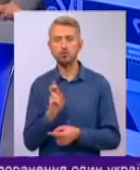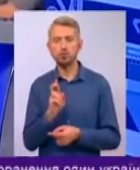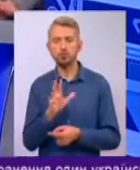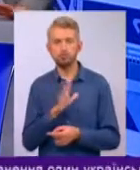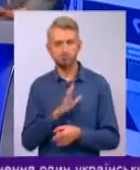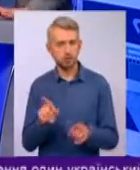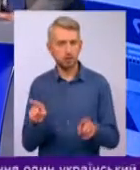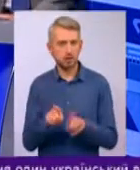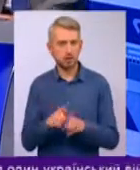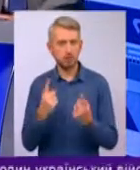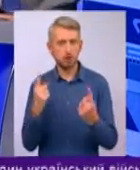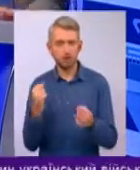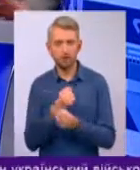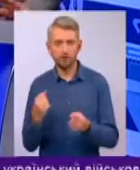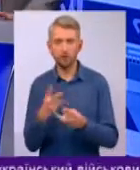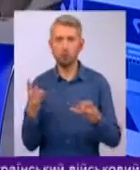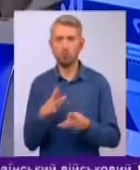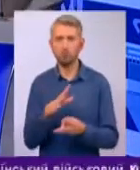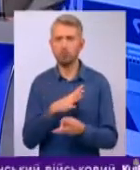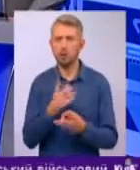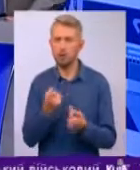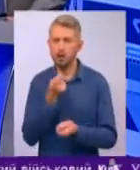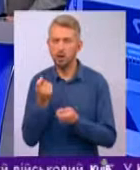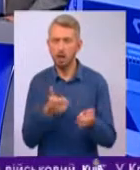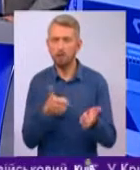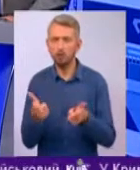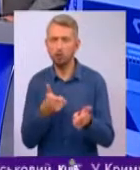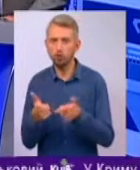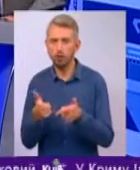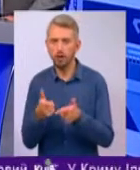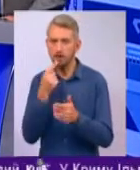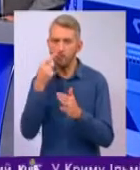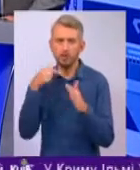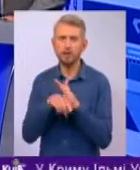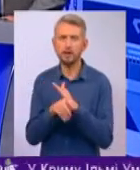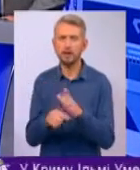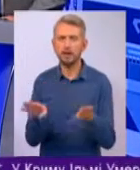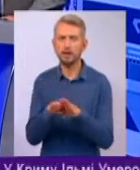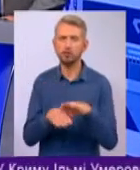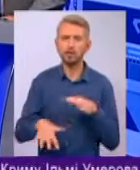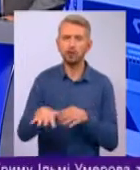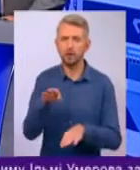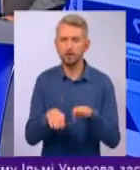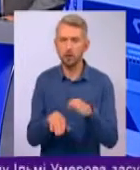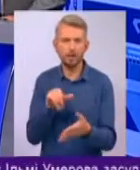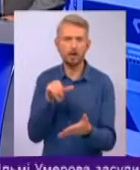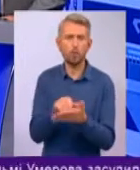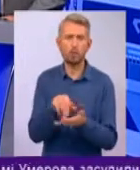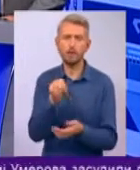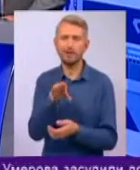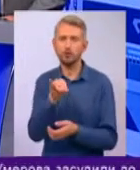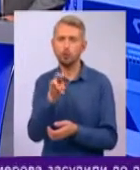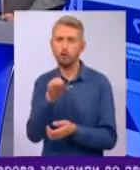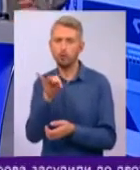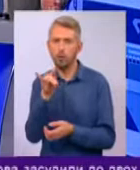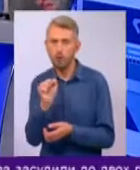спричинити такий масштабний вибух, потрібна була ретельна підготовка, перш за все, проникнення на закриту територію складу, встановлення детонатора на снаряді,